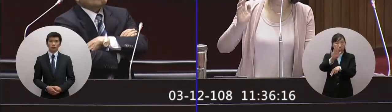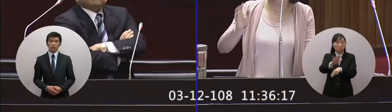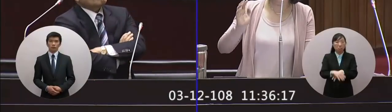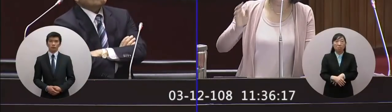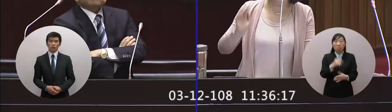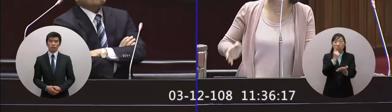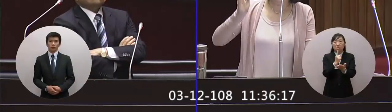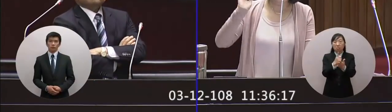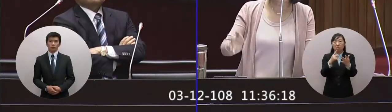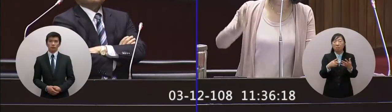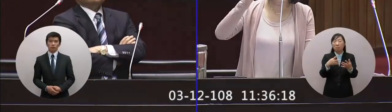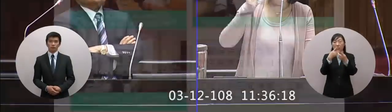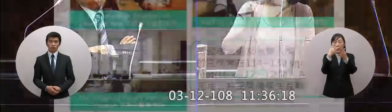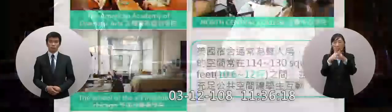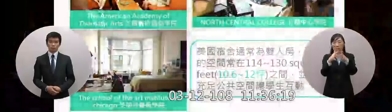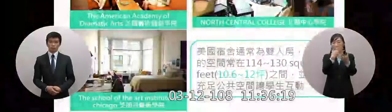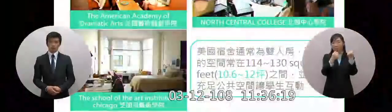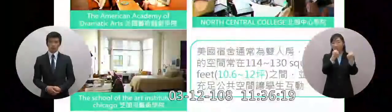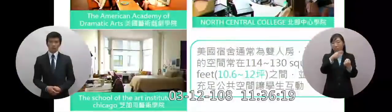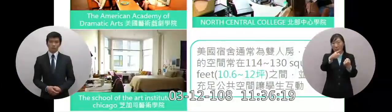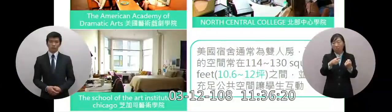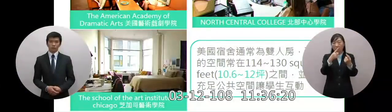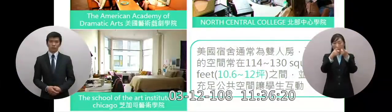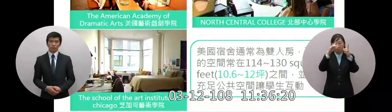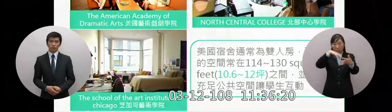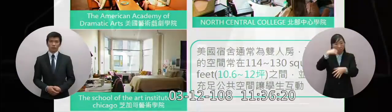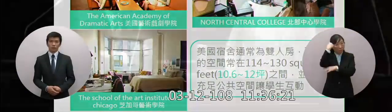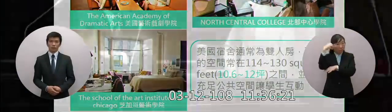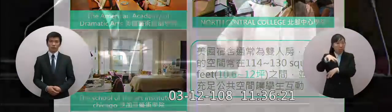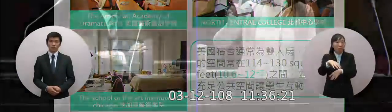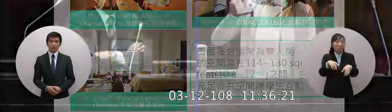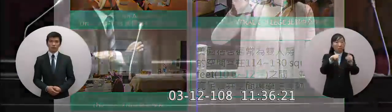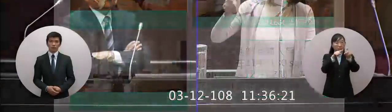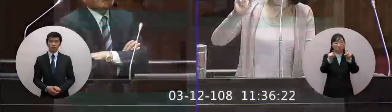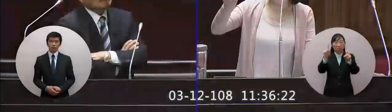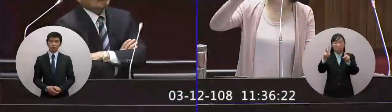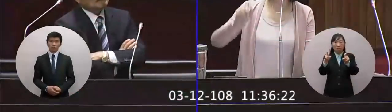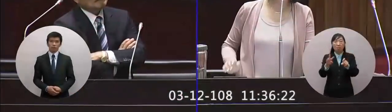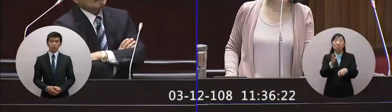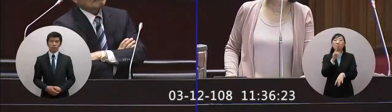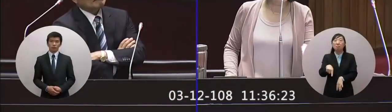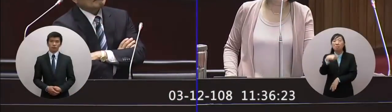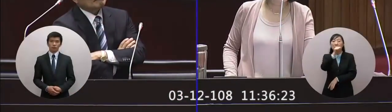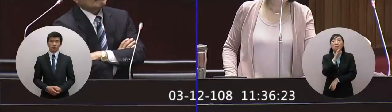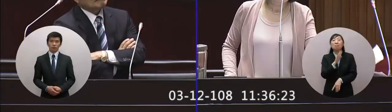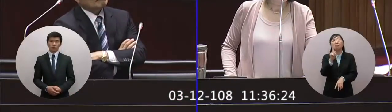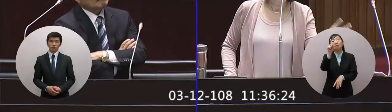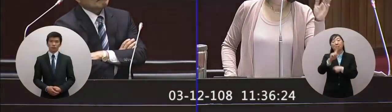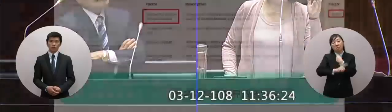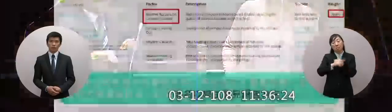国10到12平，报告院长跟部长，台湾的学生只有1平多。下一